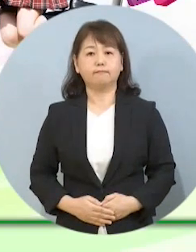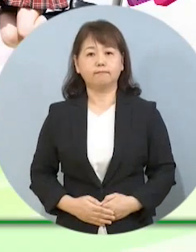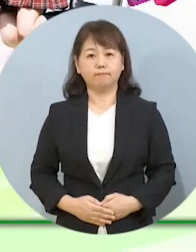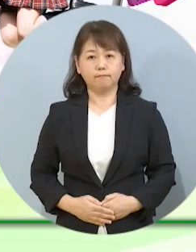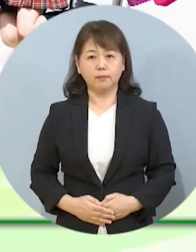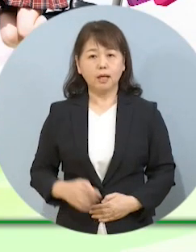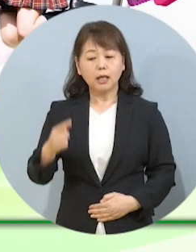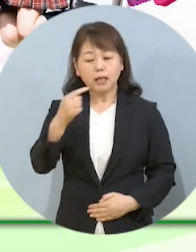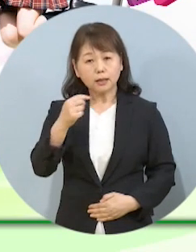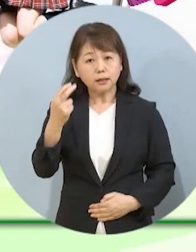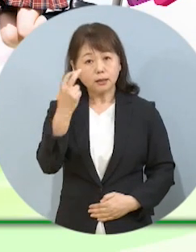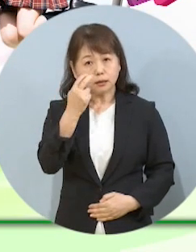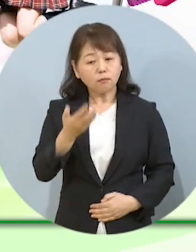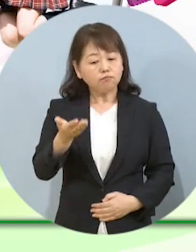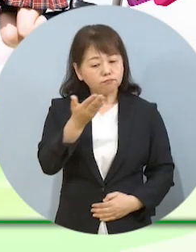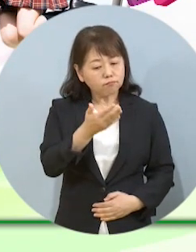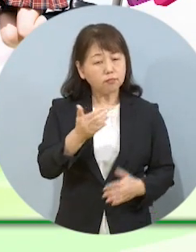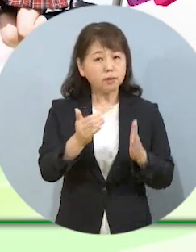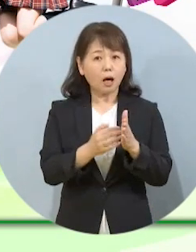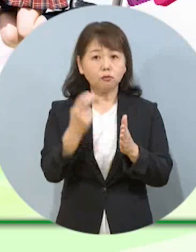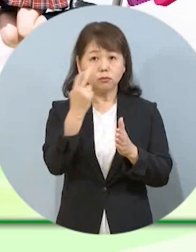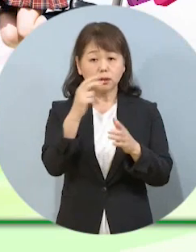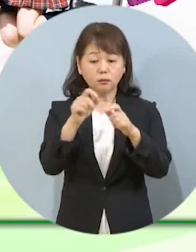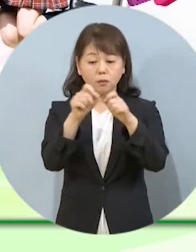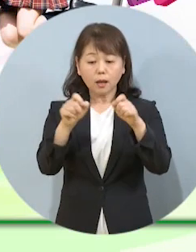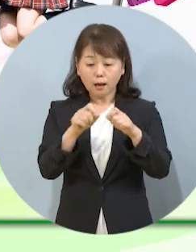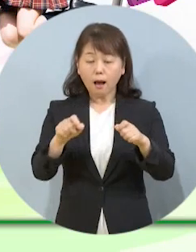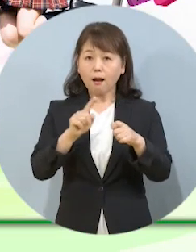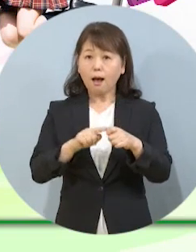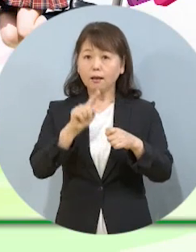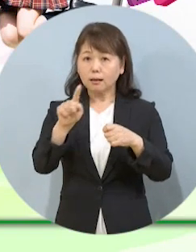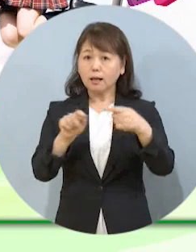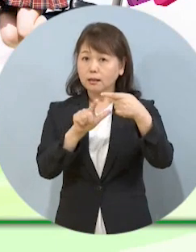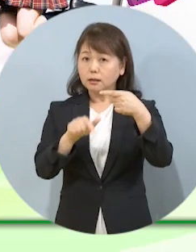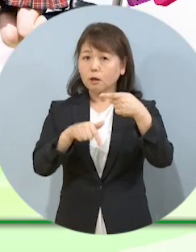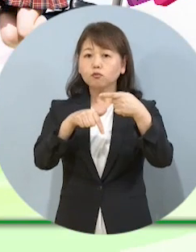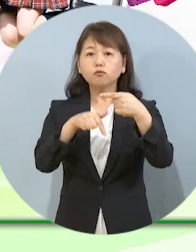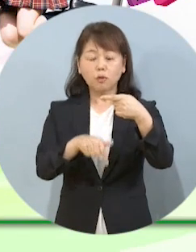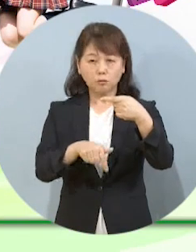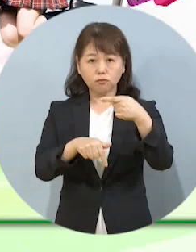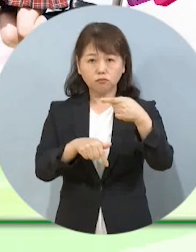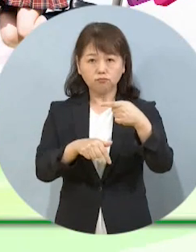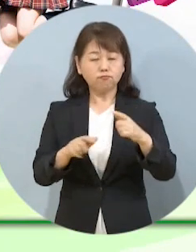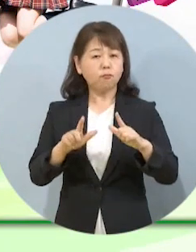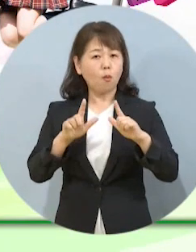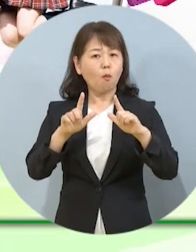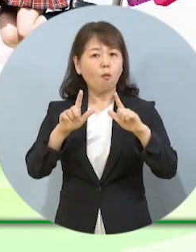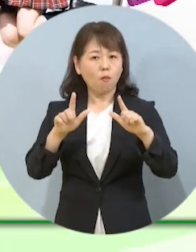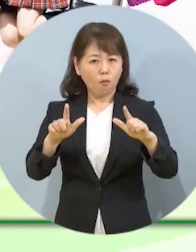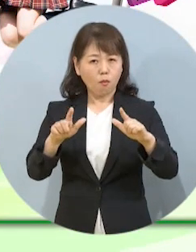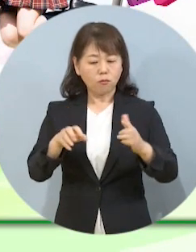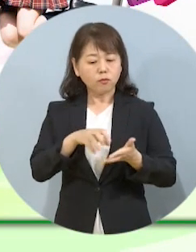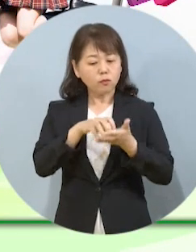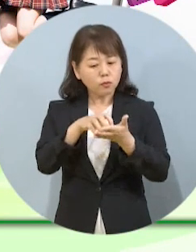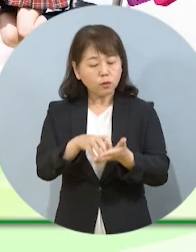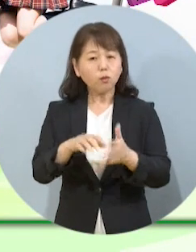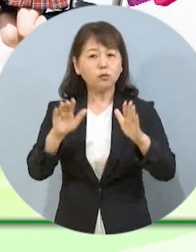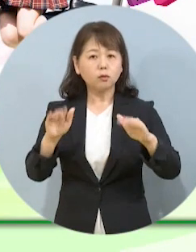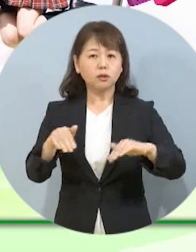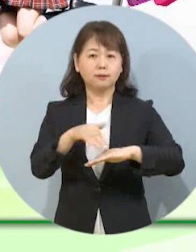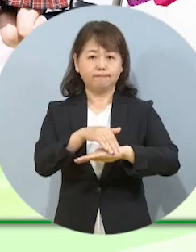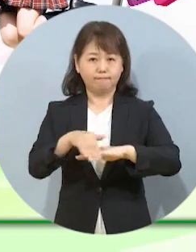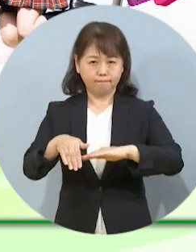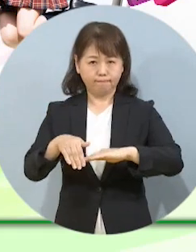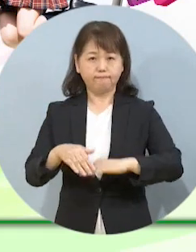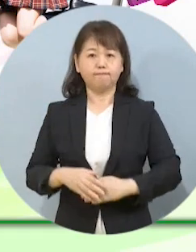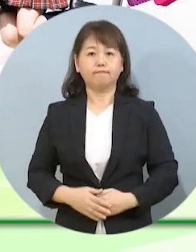一次審査、最終審査を経て来年1月下旬頃に都内の会場で表彰式が実施される